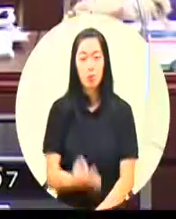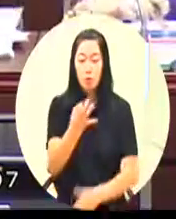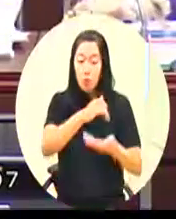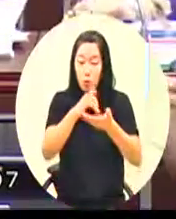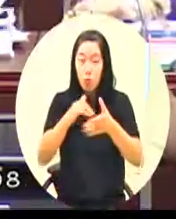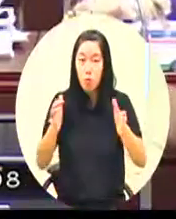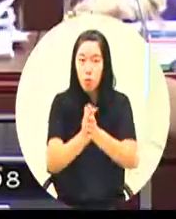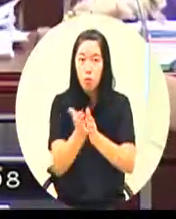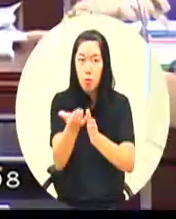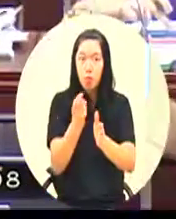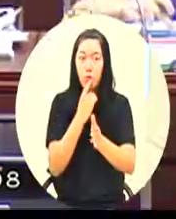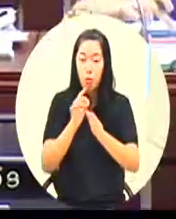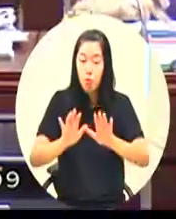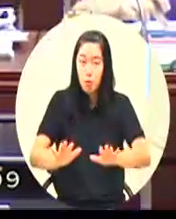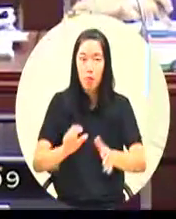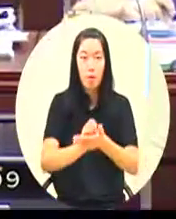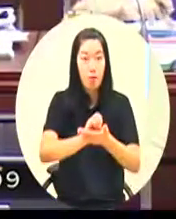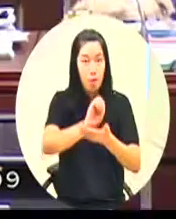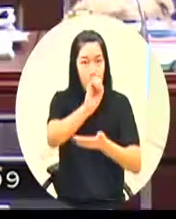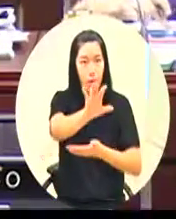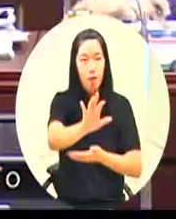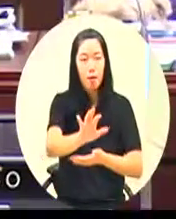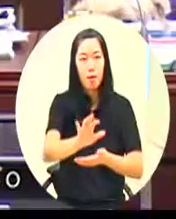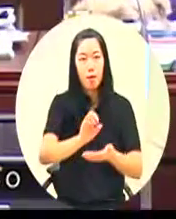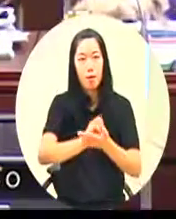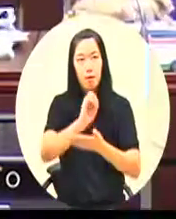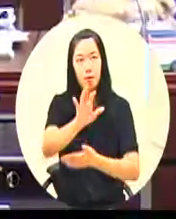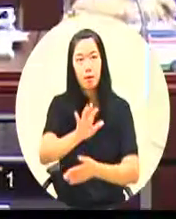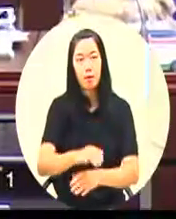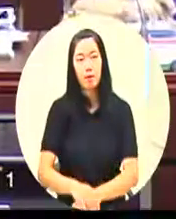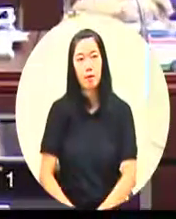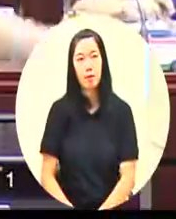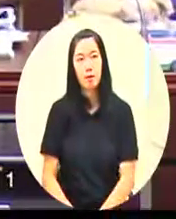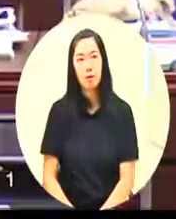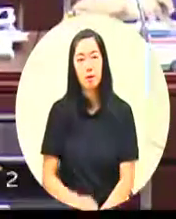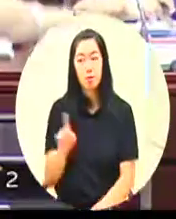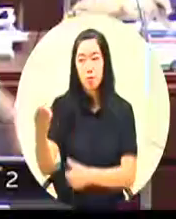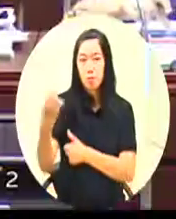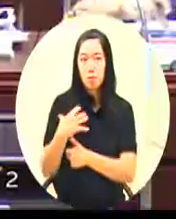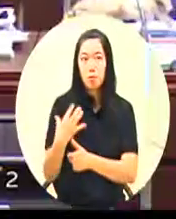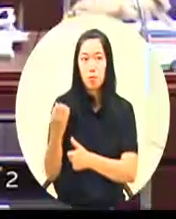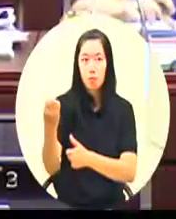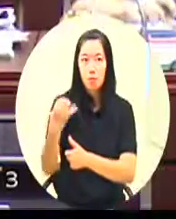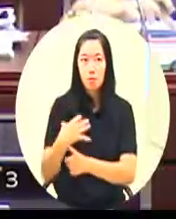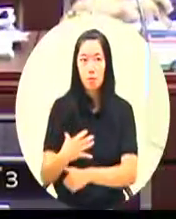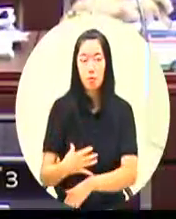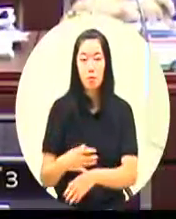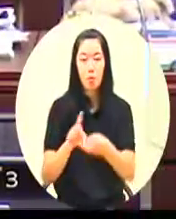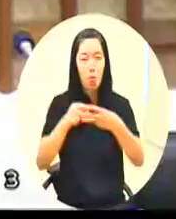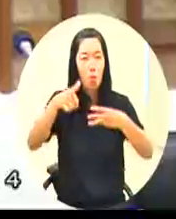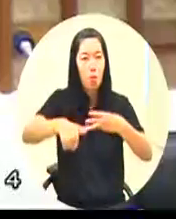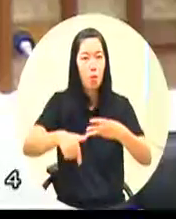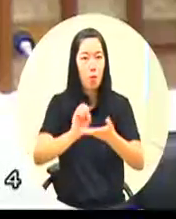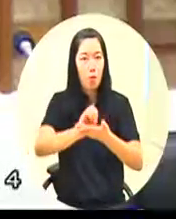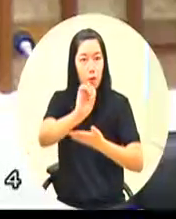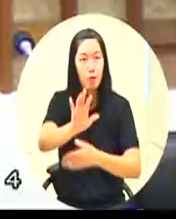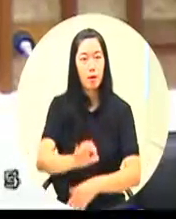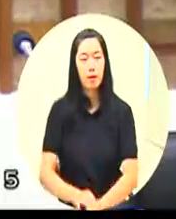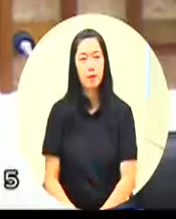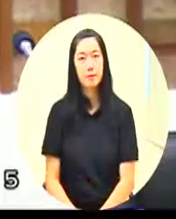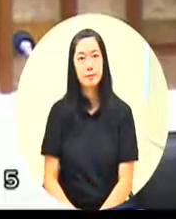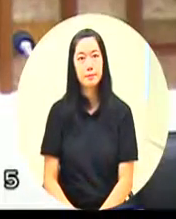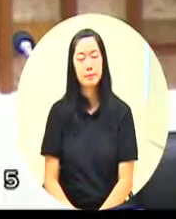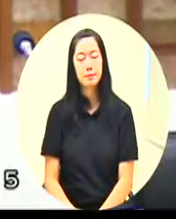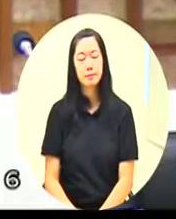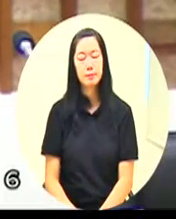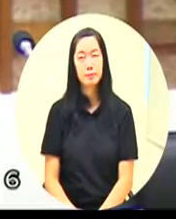刚才才今天才报出去的数字，请告诉我一个完整数字，请会计室主任来报告一下，好